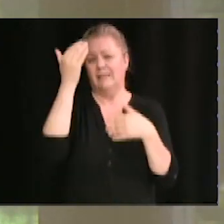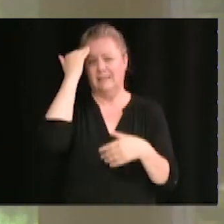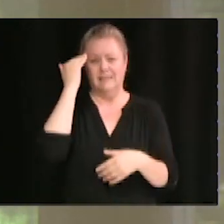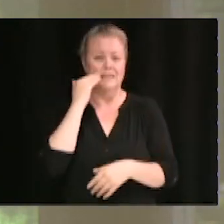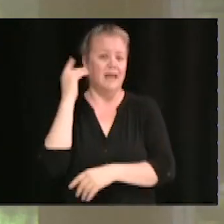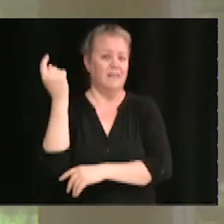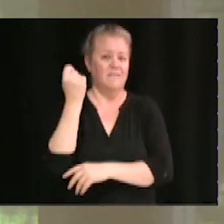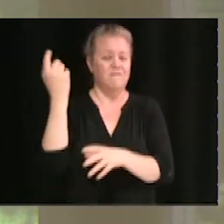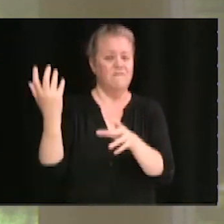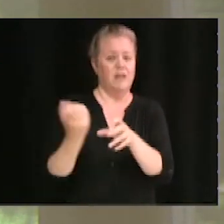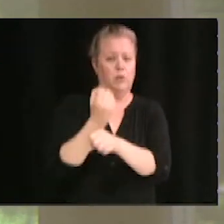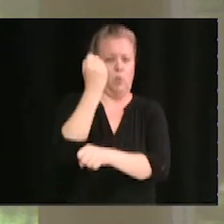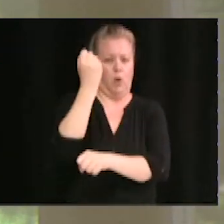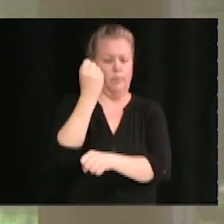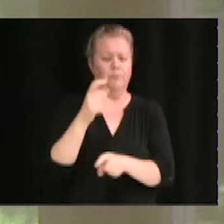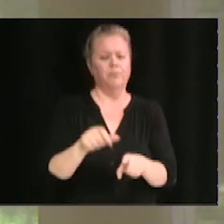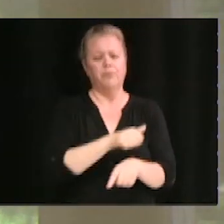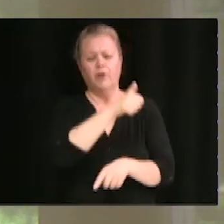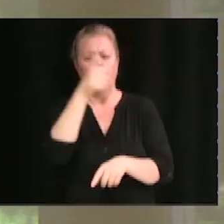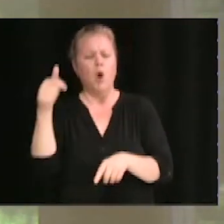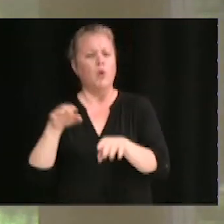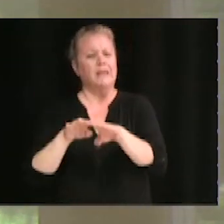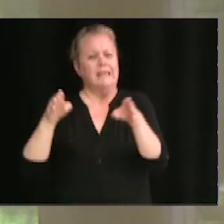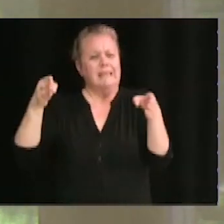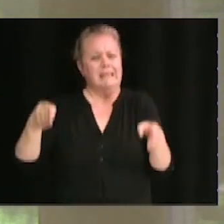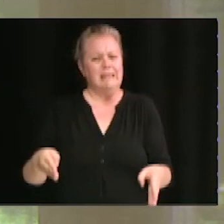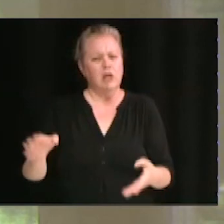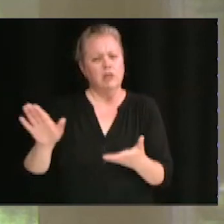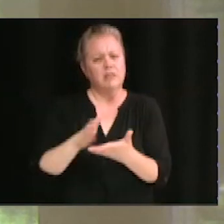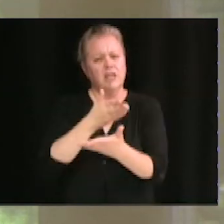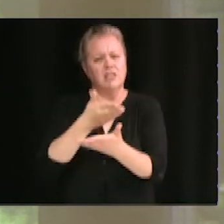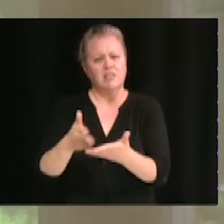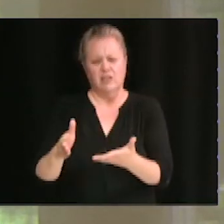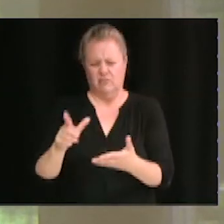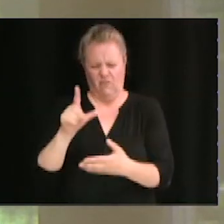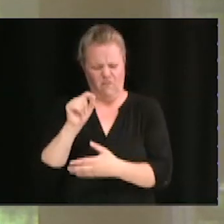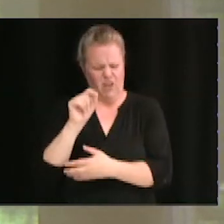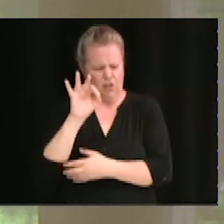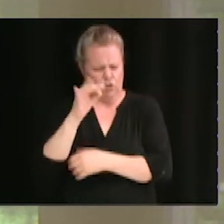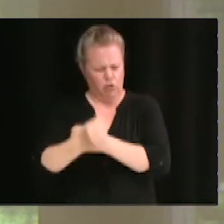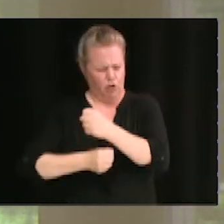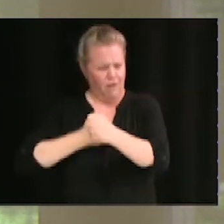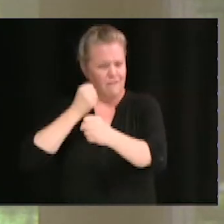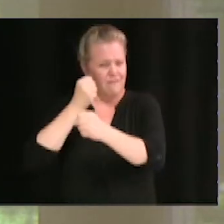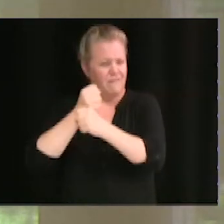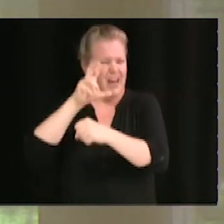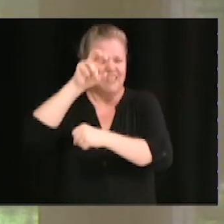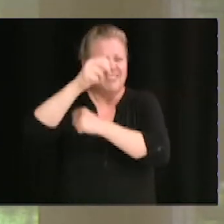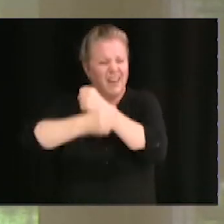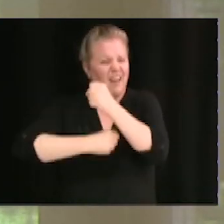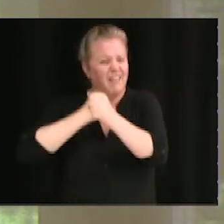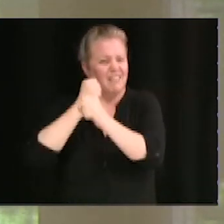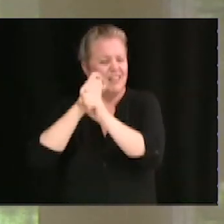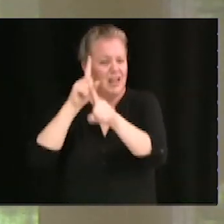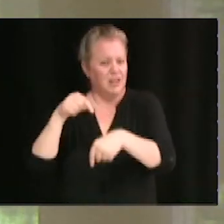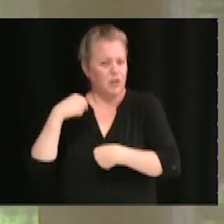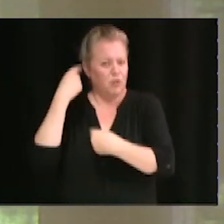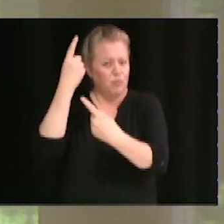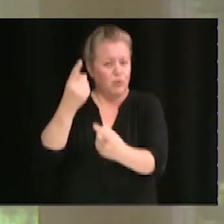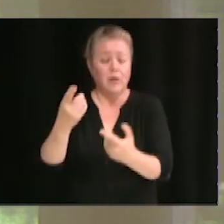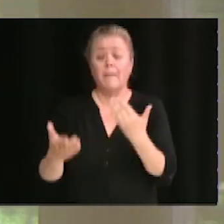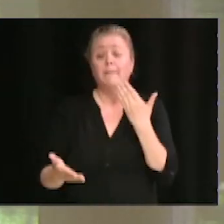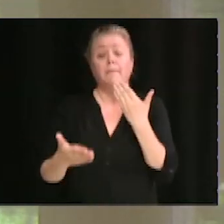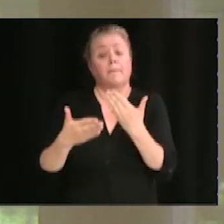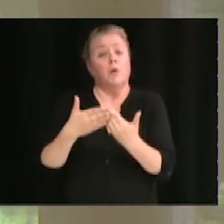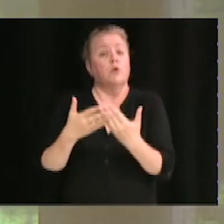à chansons, qui est, je pense, cette année à sa 29e ou 30e année. Ce n'est pas rien. C'est tout proche dans la cour arrière du